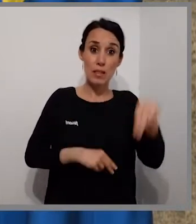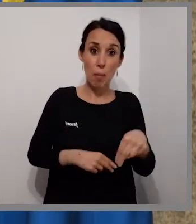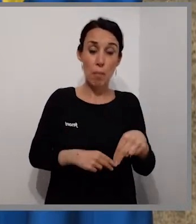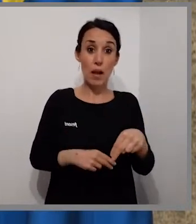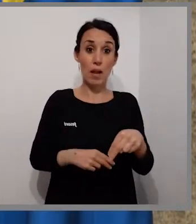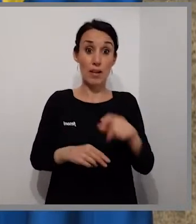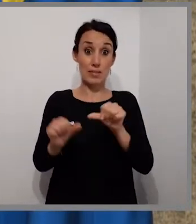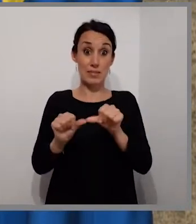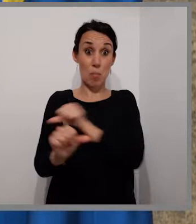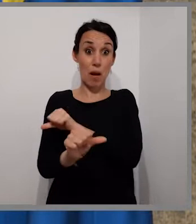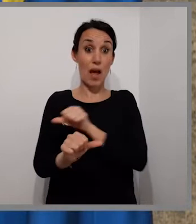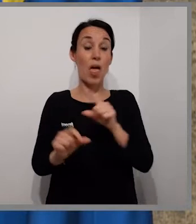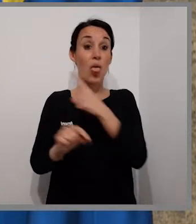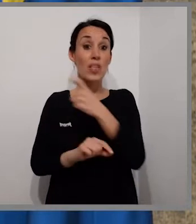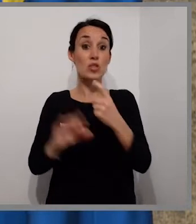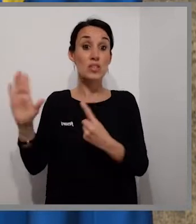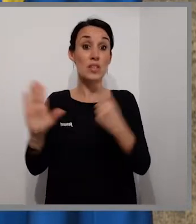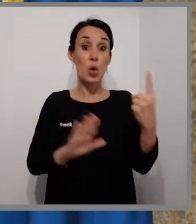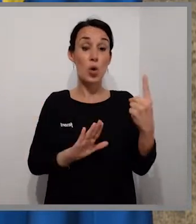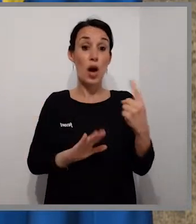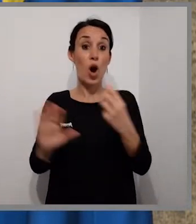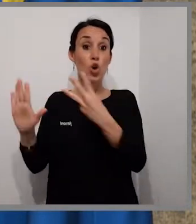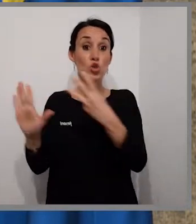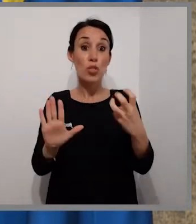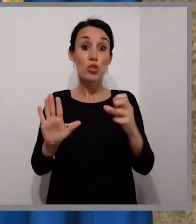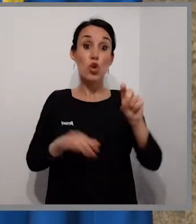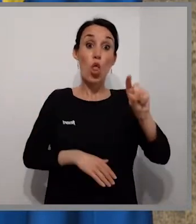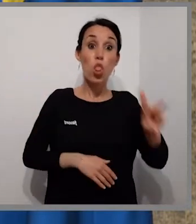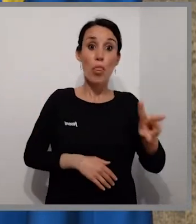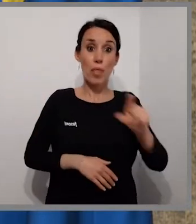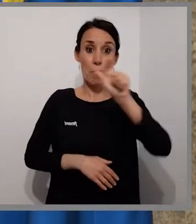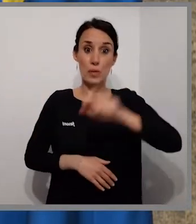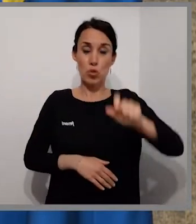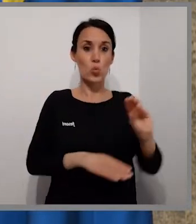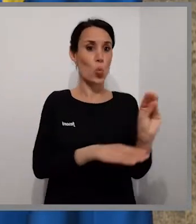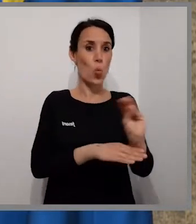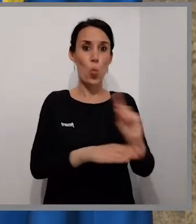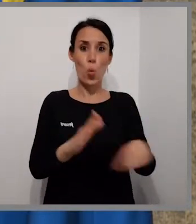passat de 161 a 812 persones curades.